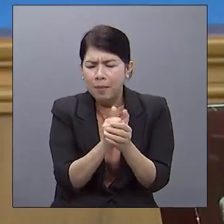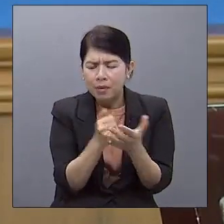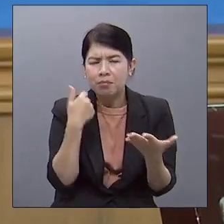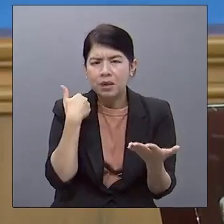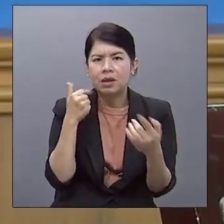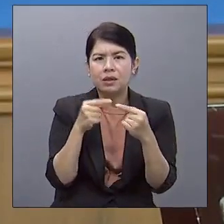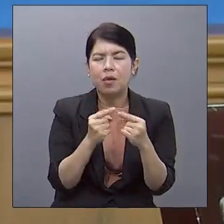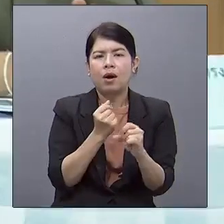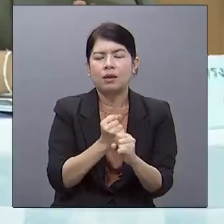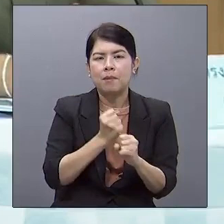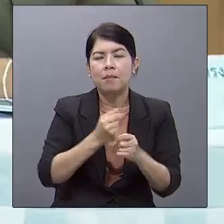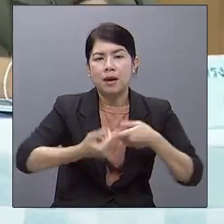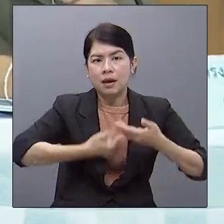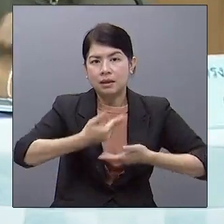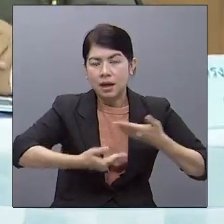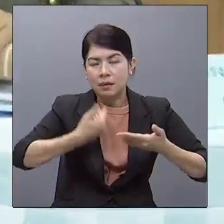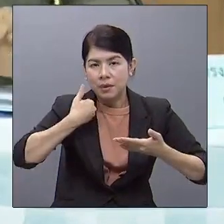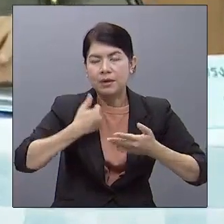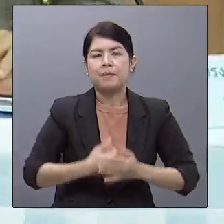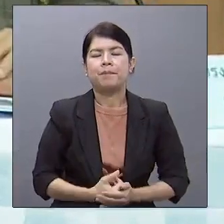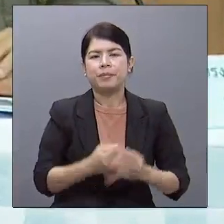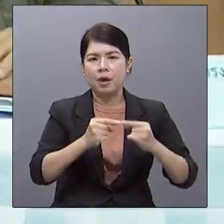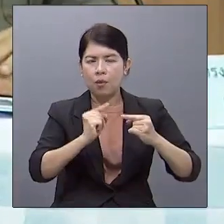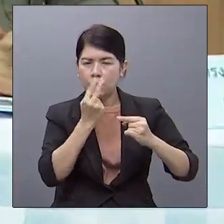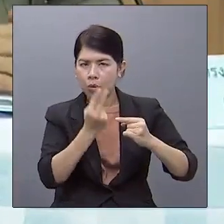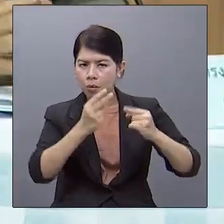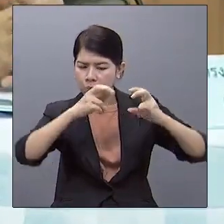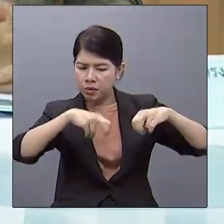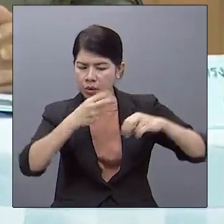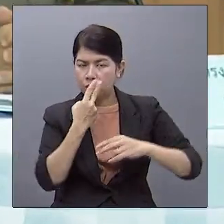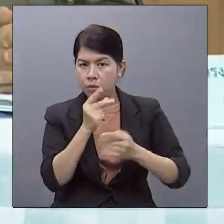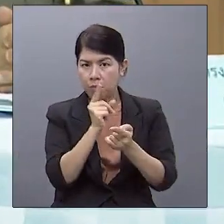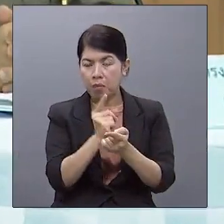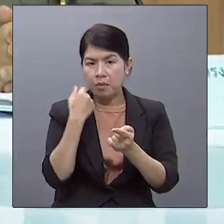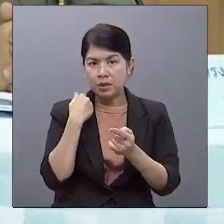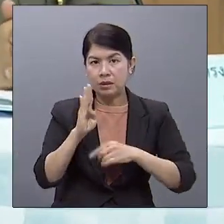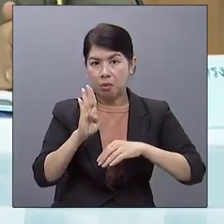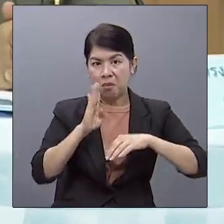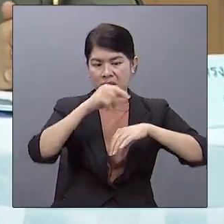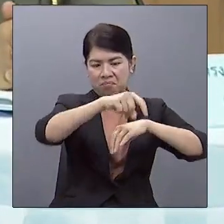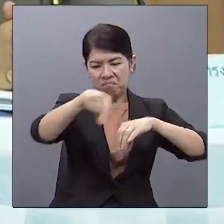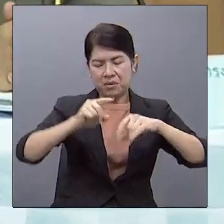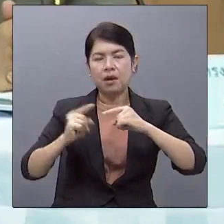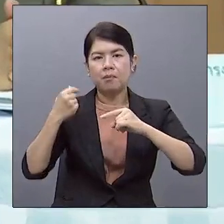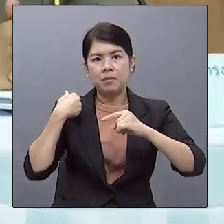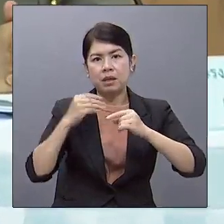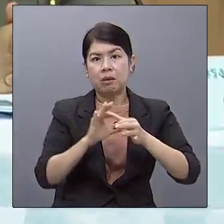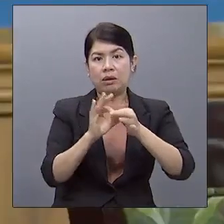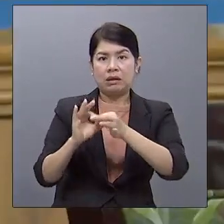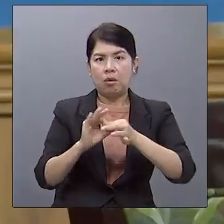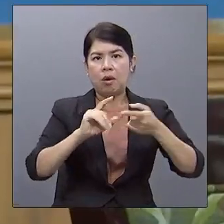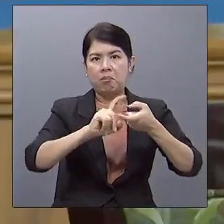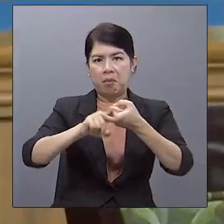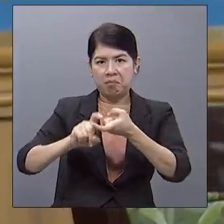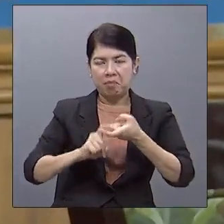ก็ทำการตลาดนะคะผลการตรวจสอบเชิงลึกพบว่ามีบริษัทกว่า 30แห่งที่อยู่ในเครือเป็นต่อกรุ๊ปมีวัตถุประสงค์สนับสนุนธุรกิจ